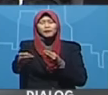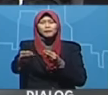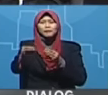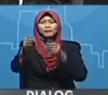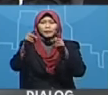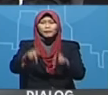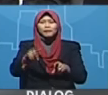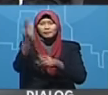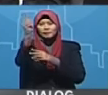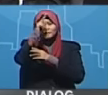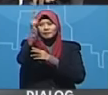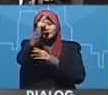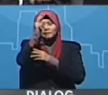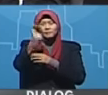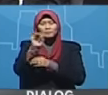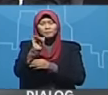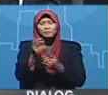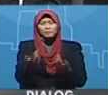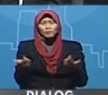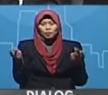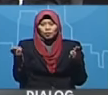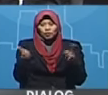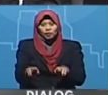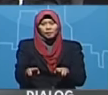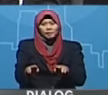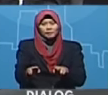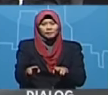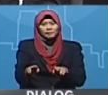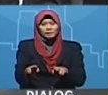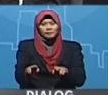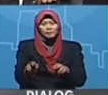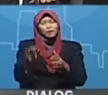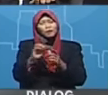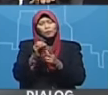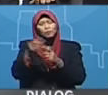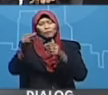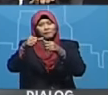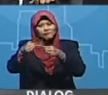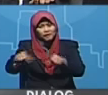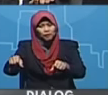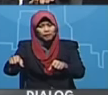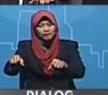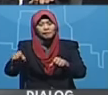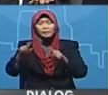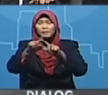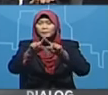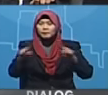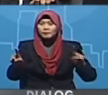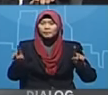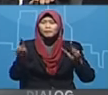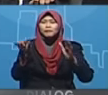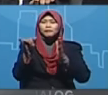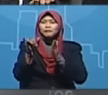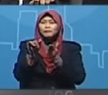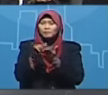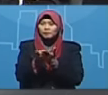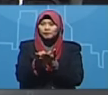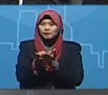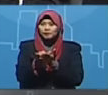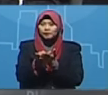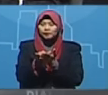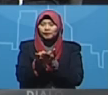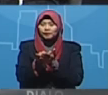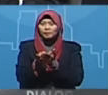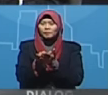pihak kerajaan sebagai satu kontrak antara agensi ataupun dan juga kerajaan. Sebagai fixed deposit, ya. Ya, tapi perkara ini apa ni